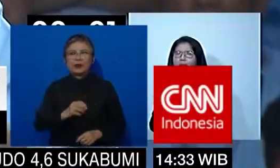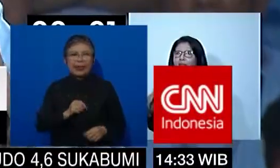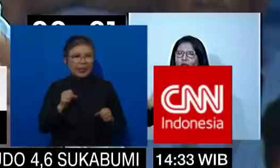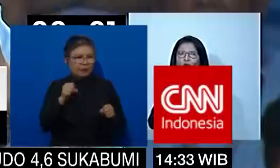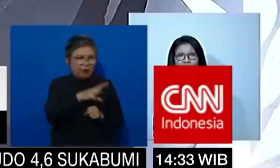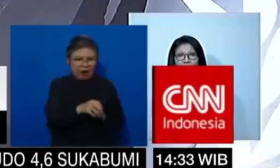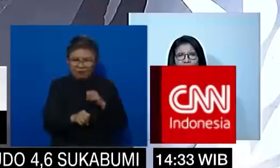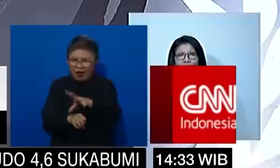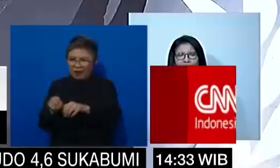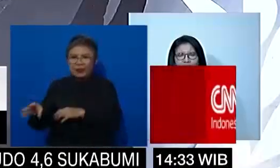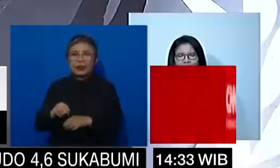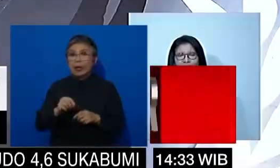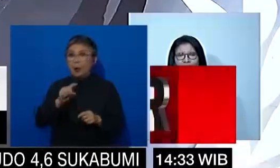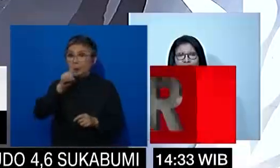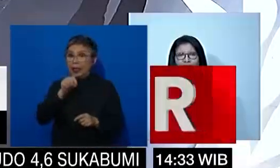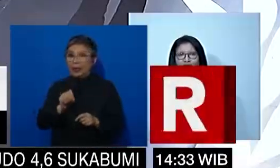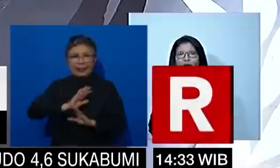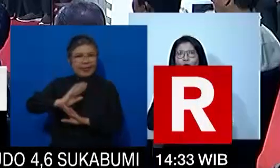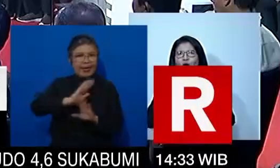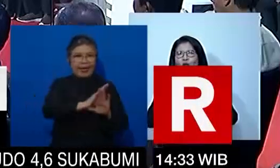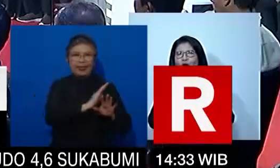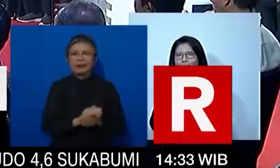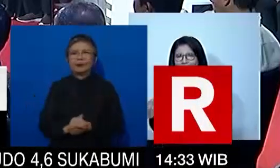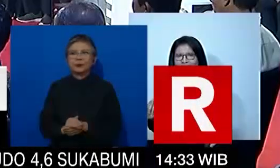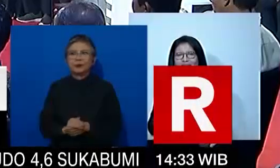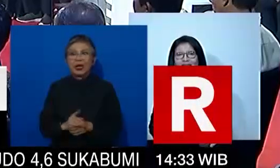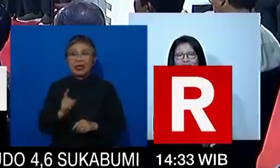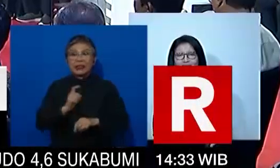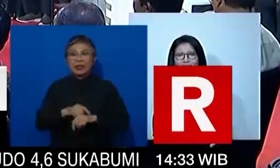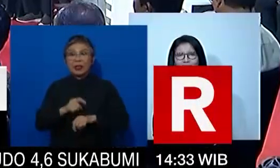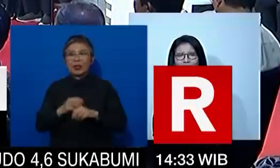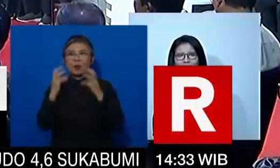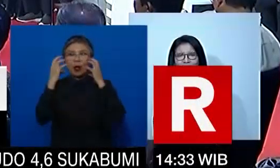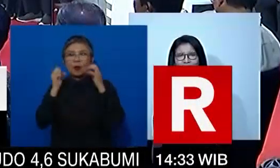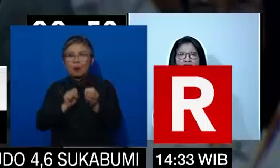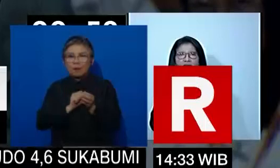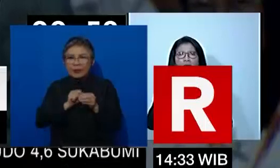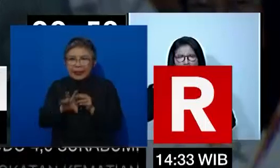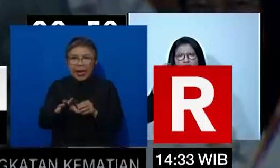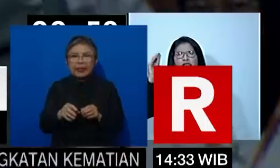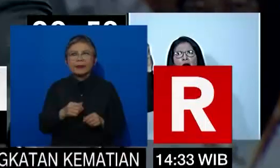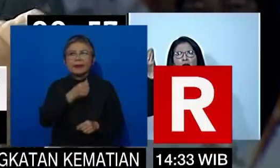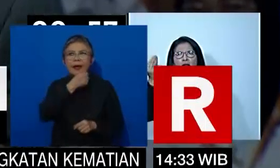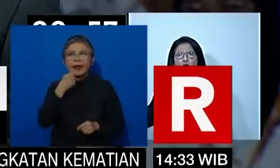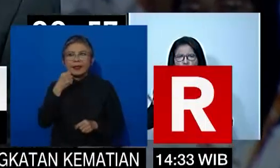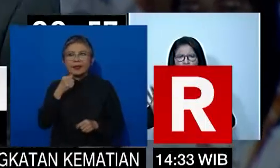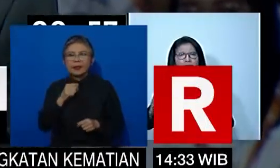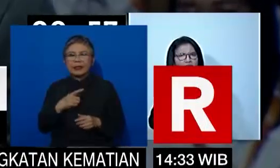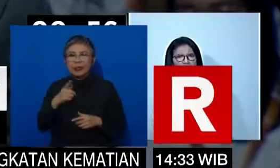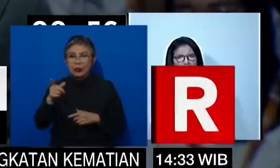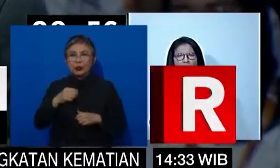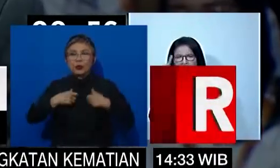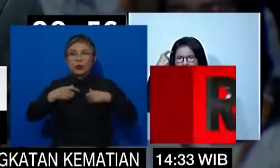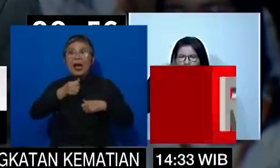serang dengan pertanyaan dan sangkalan. Pada suatu momen, Prabowo menyerang Anies dengan menyinggung dirinya bisa menjadi